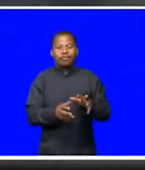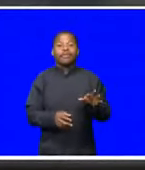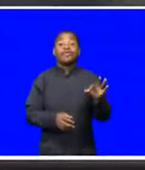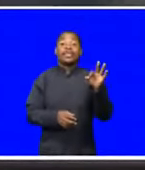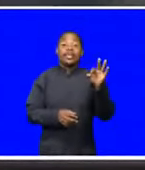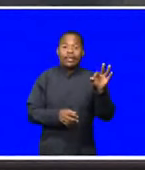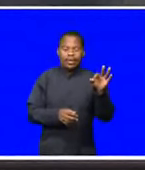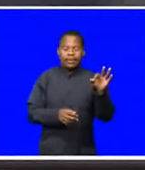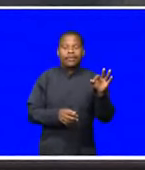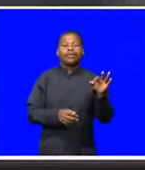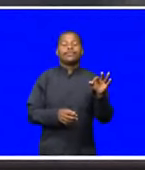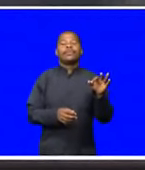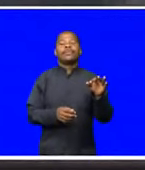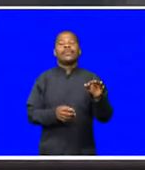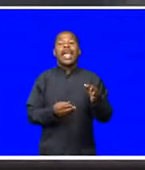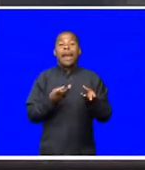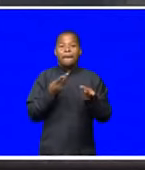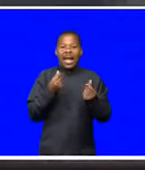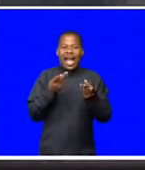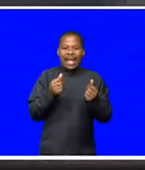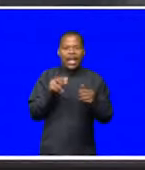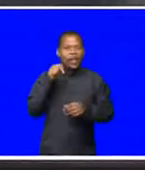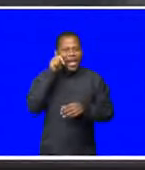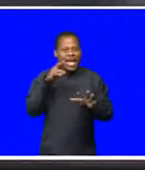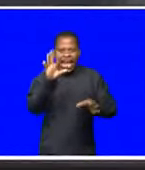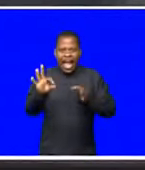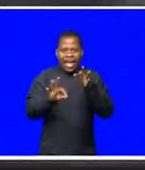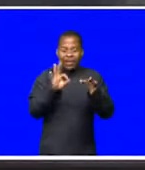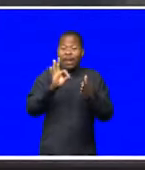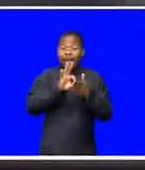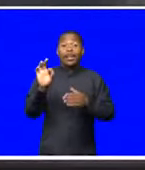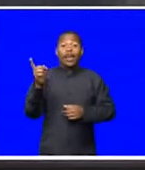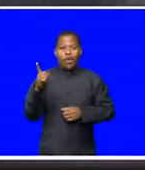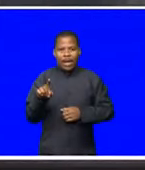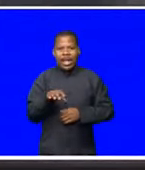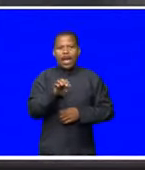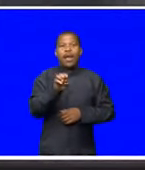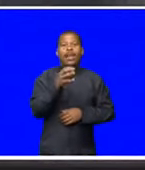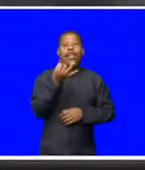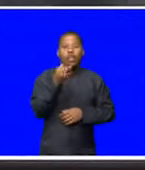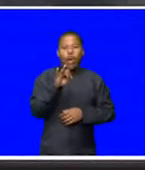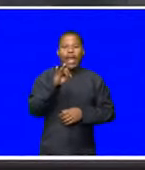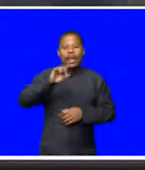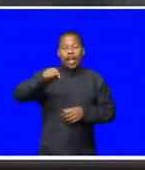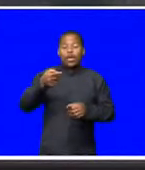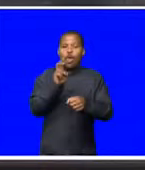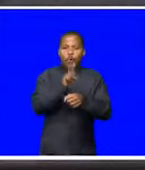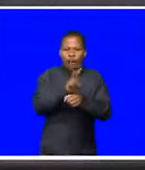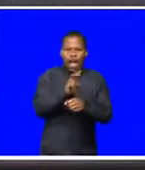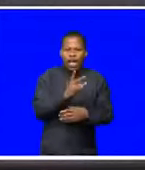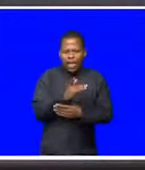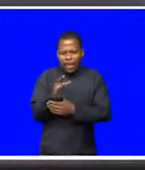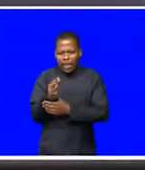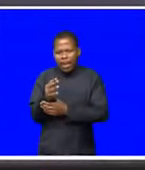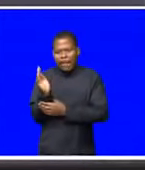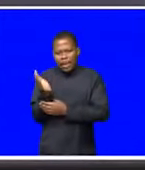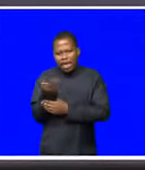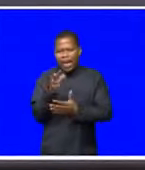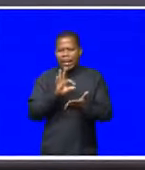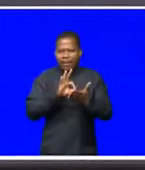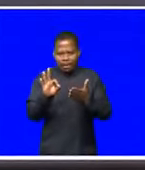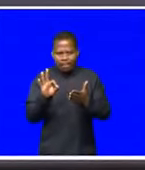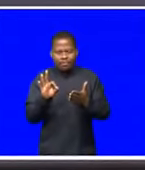lekusamele lesikolwa sicacise ngayo ngulengetulo kwa 20000 yekuhesha tjani letinye